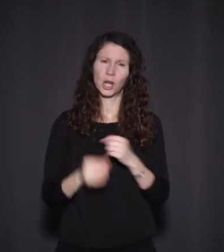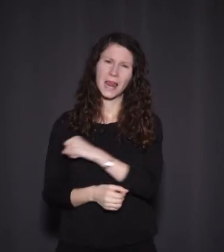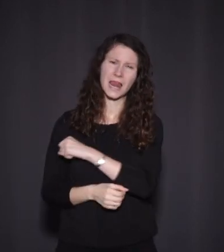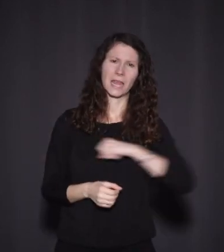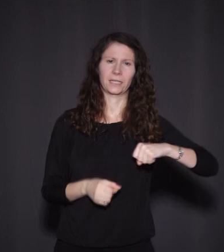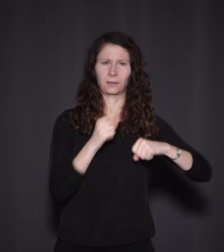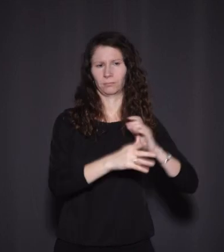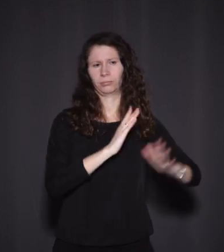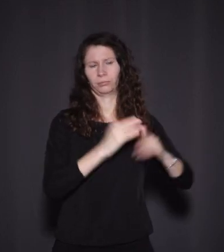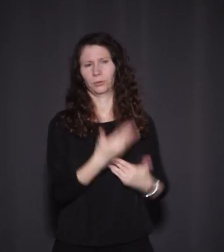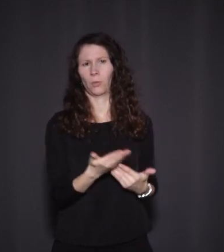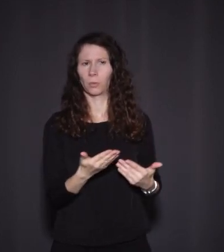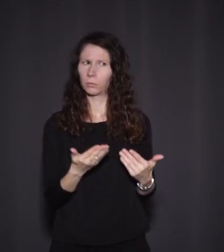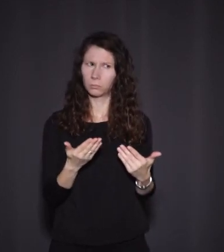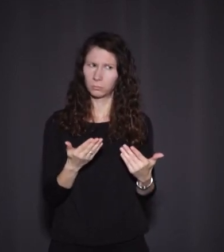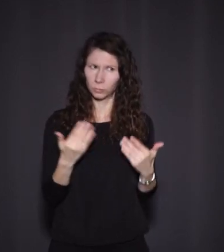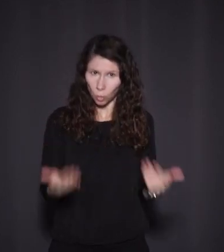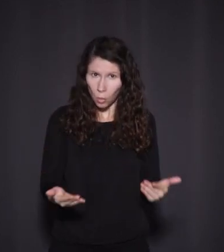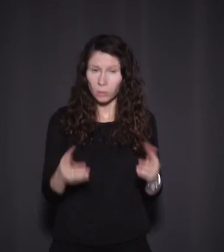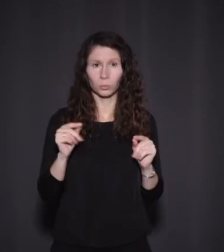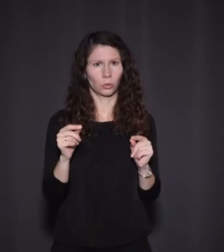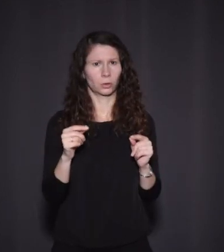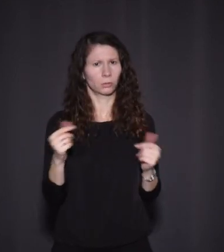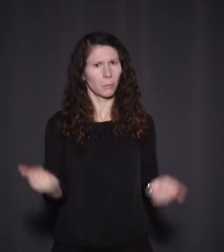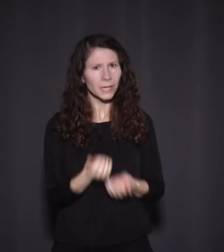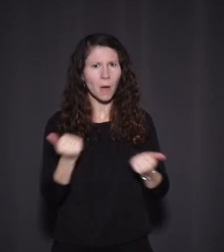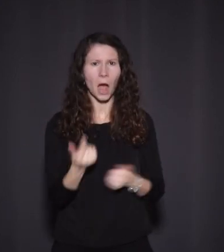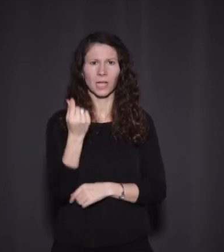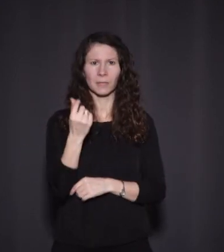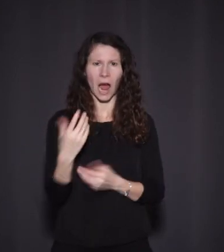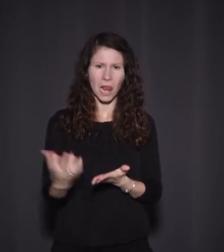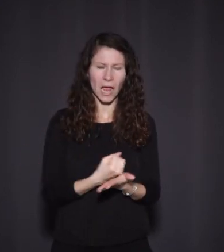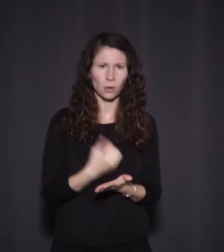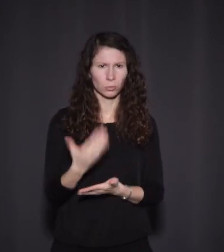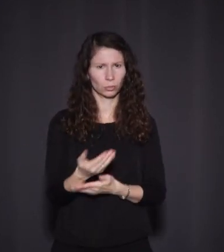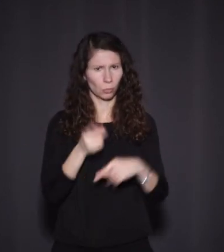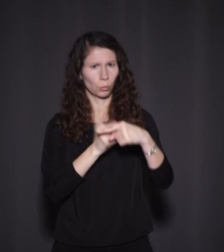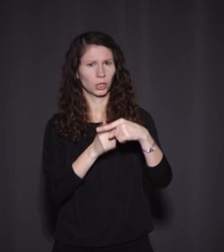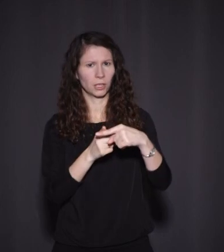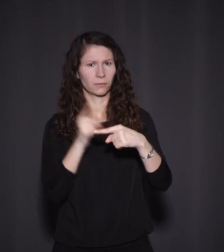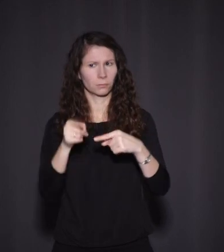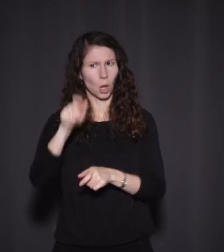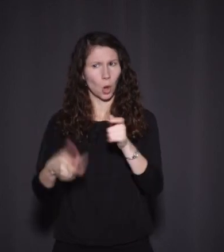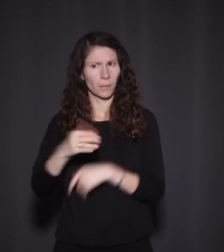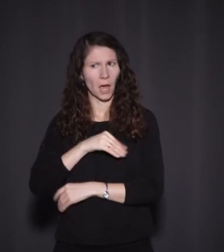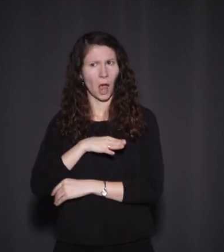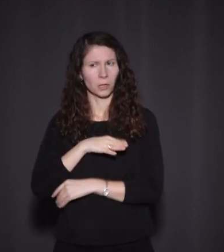dann muss ich doch sagen, prima, wenn Kapitaleinkünfte so positiv sind und die Menschen reicher machen, dann sollten alle Menschen